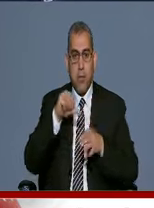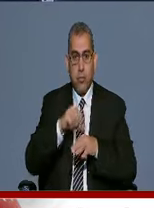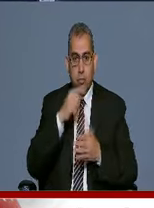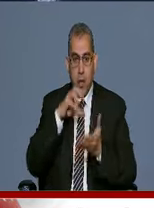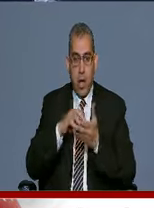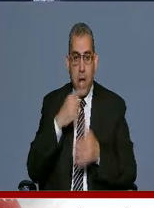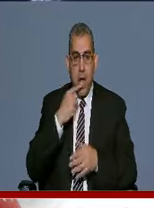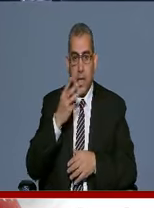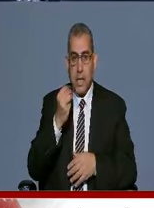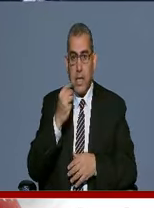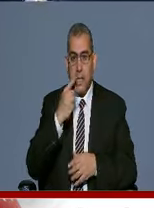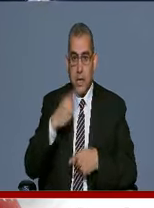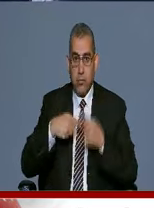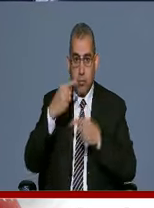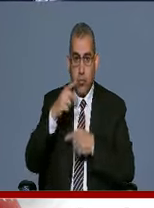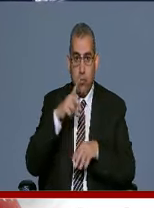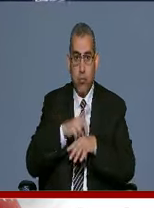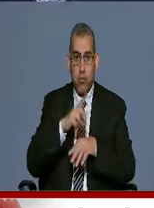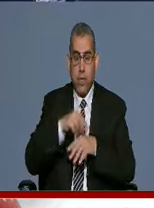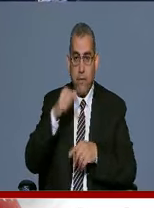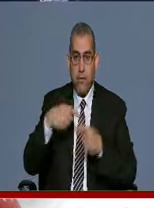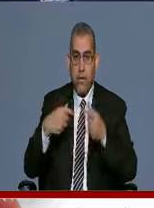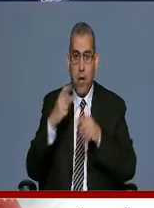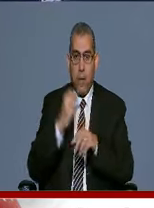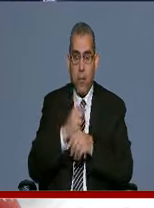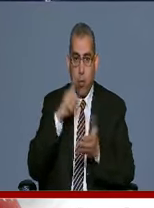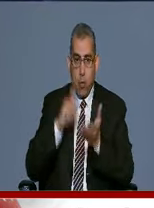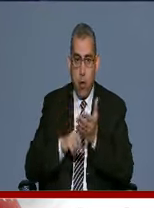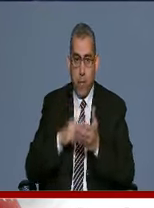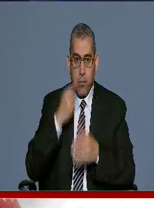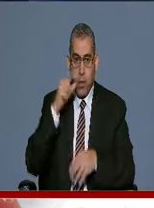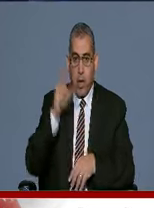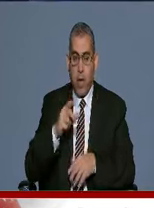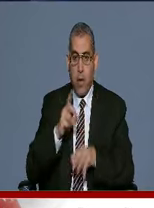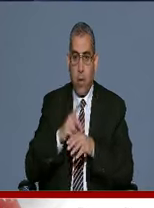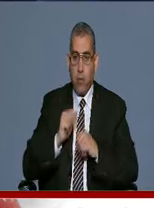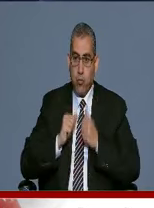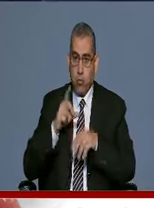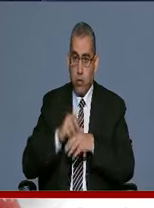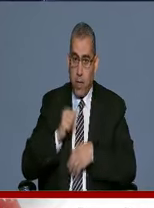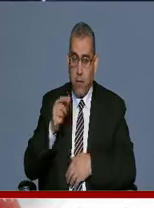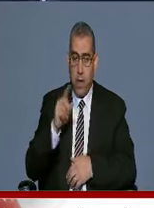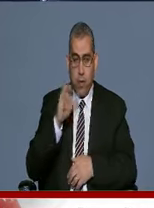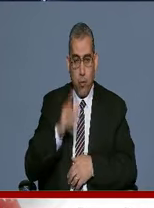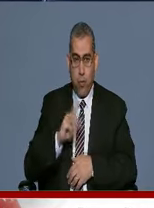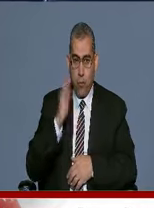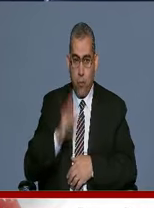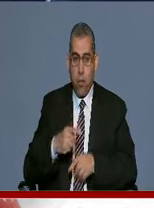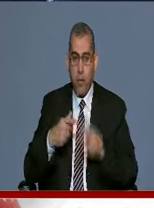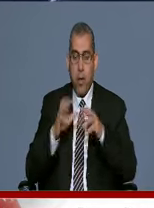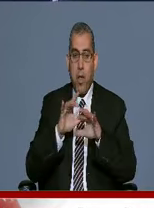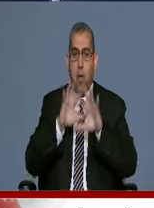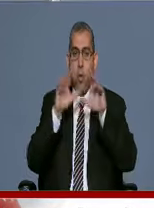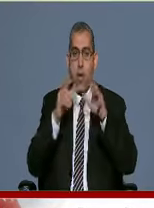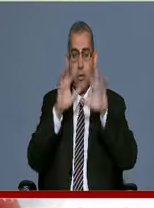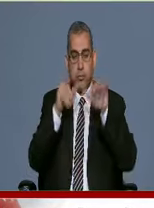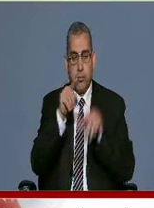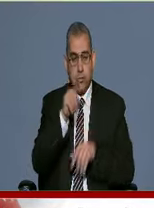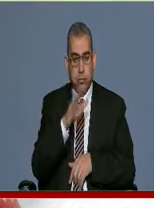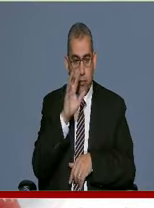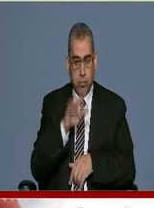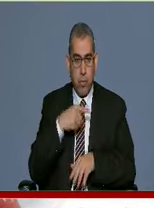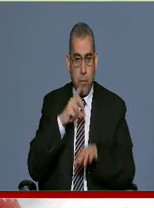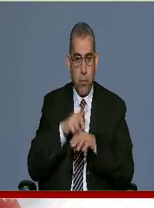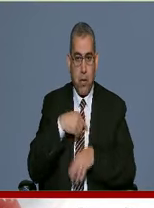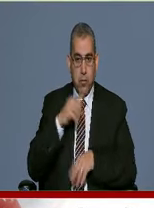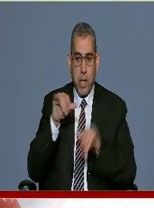سنة الجايين، هيبقى في مستشفيات افتراضية، ليس بالضرورة ان المريض يتردد على المستشفى، ولكن البيانات المريض موجودة، نستطيع من خلال